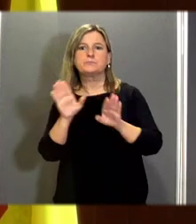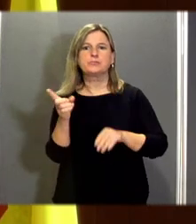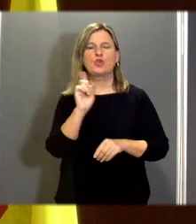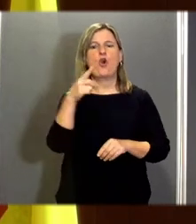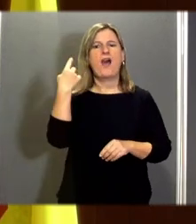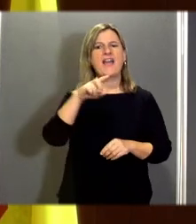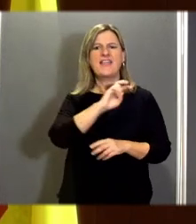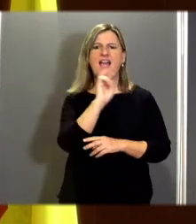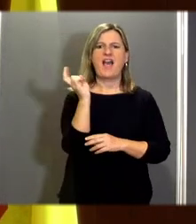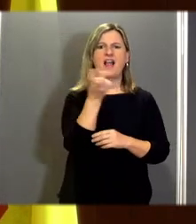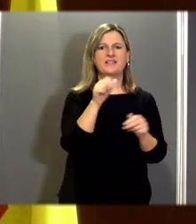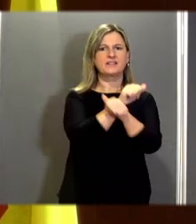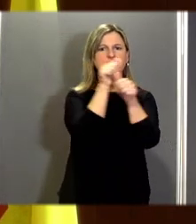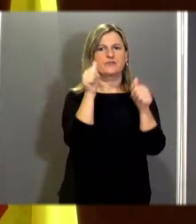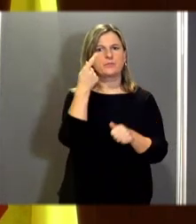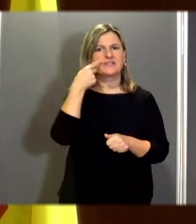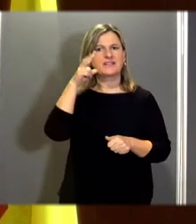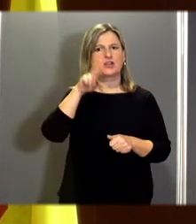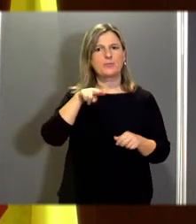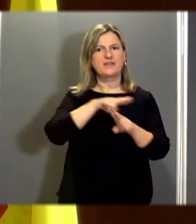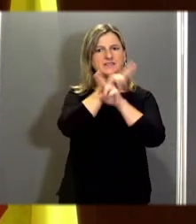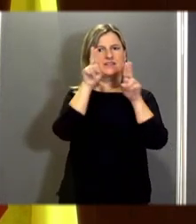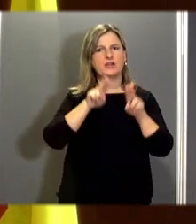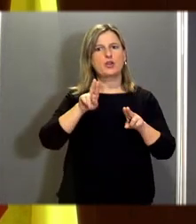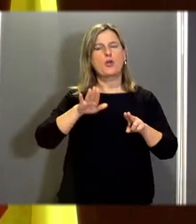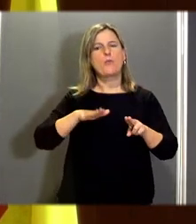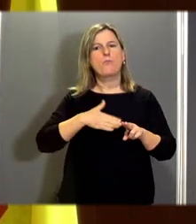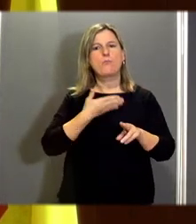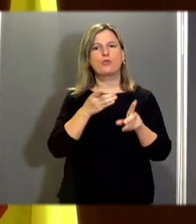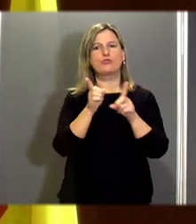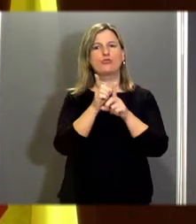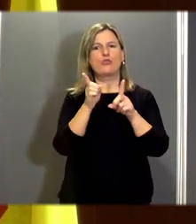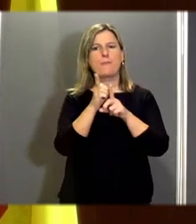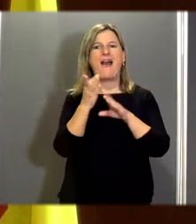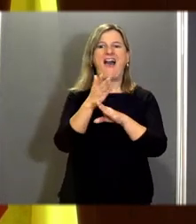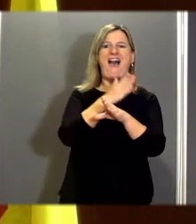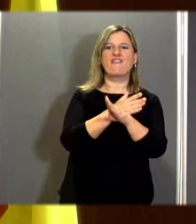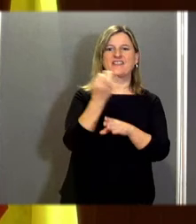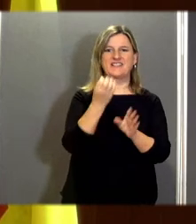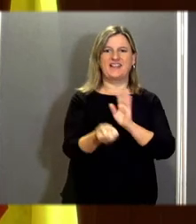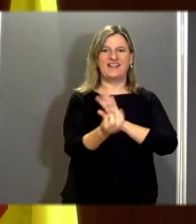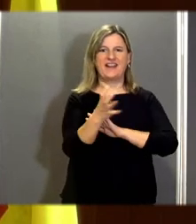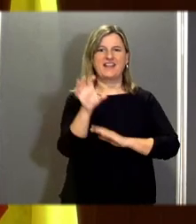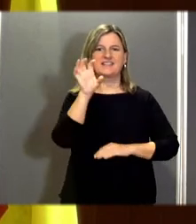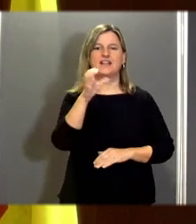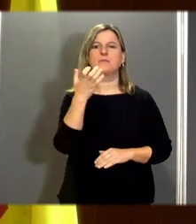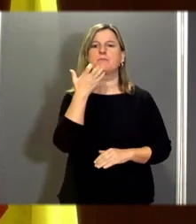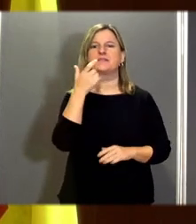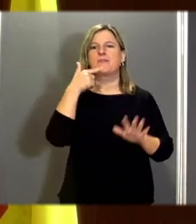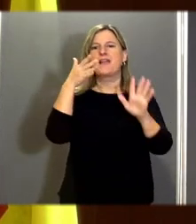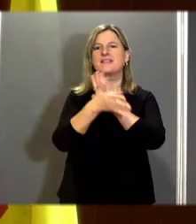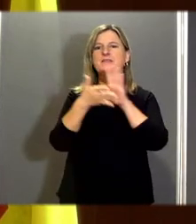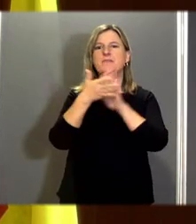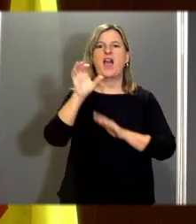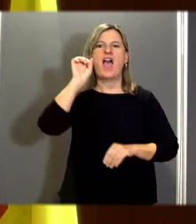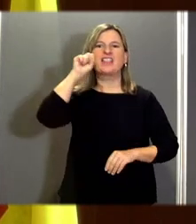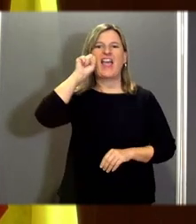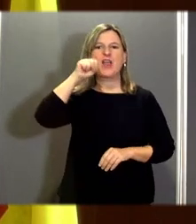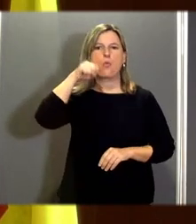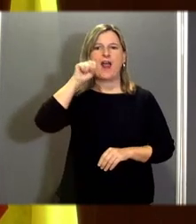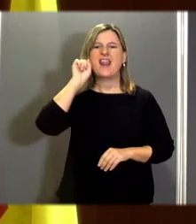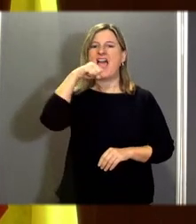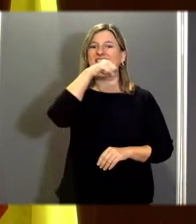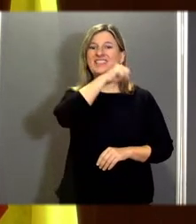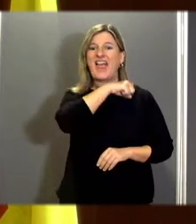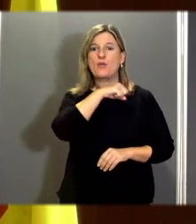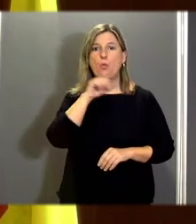reconeixement internacional que poden ser prèvies a l'estat, com seria, es va posar l'exemple de Taiwan, que és que ja ets un